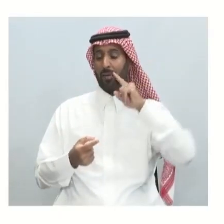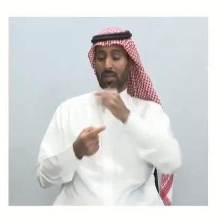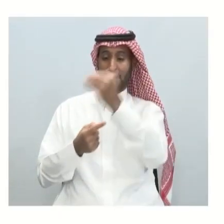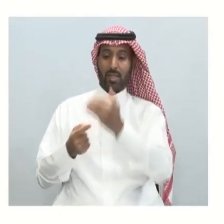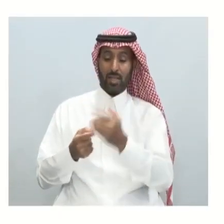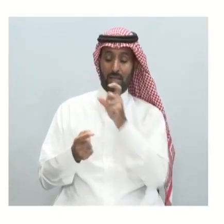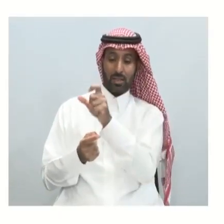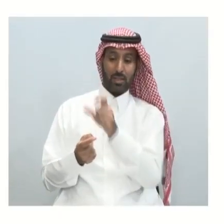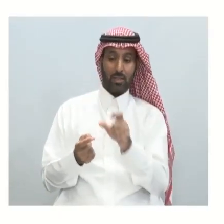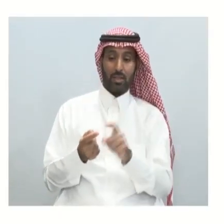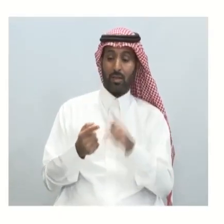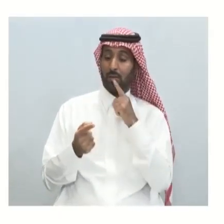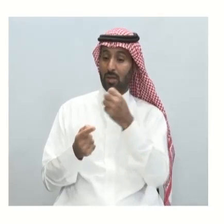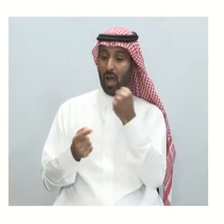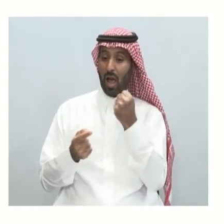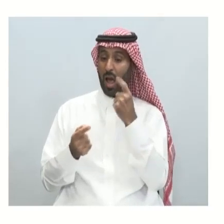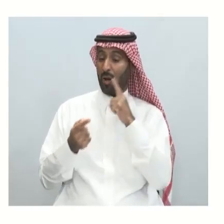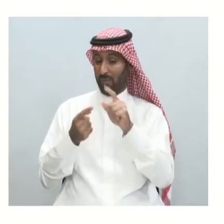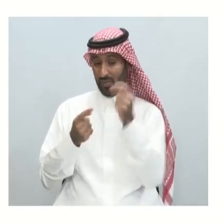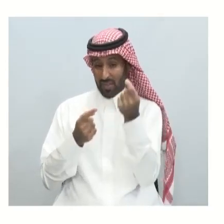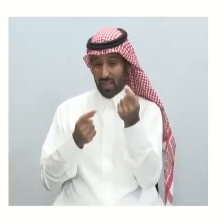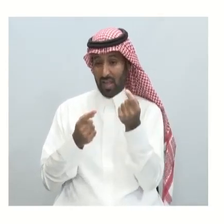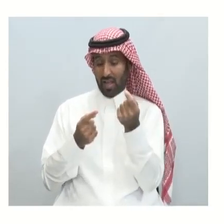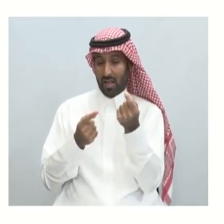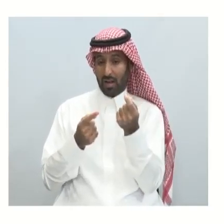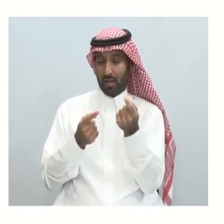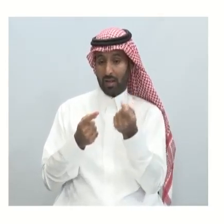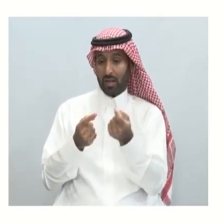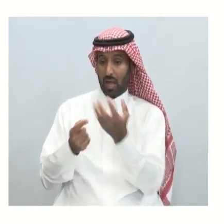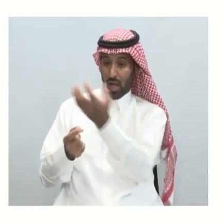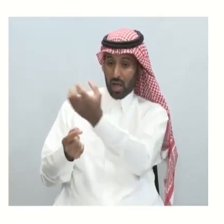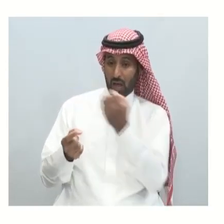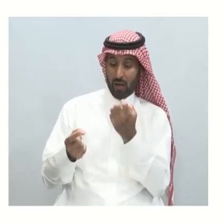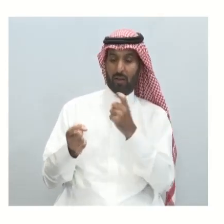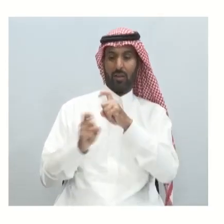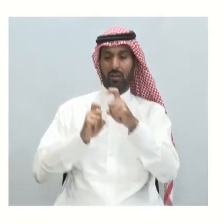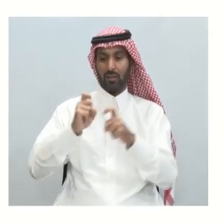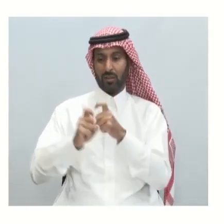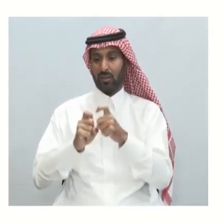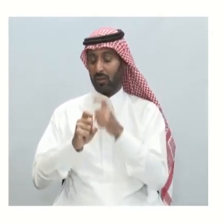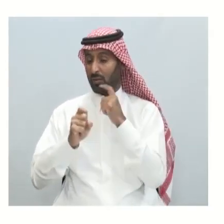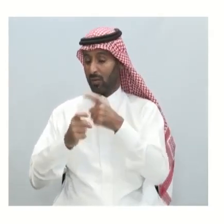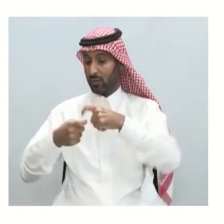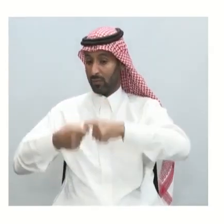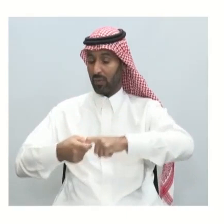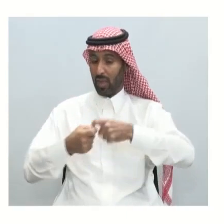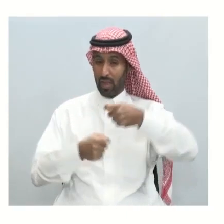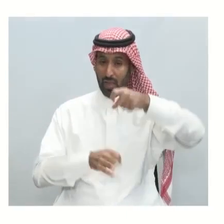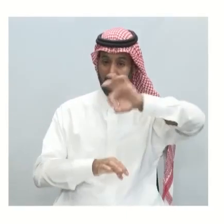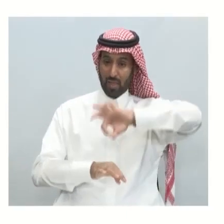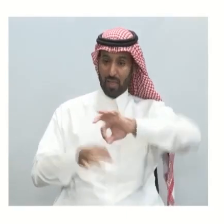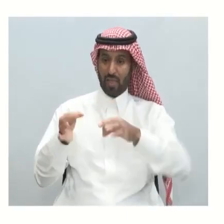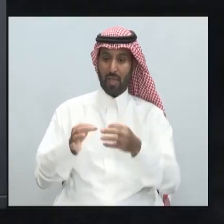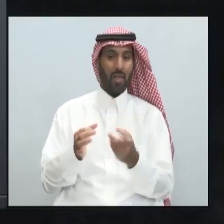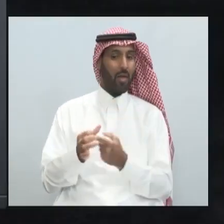العناصر قلنا هي مدى قابليه الذرات على جذب الكترونات في الرابطه الكيميائيه